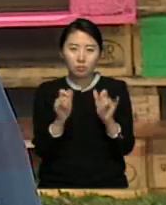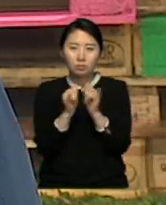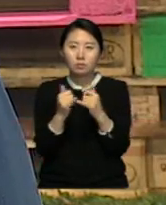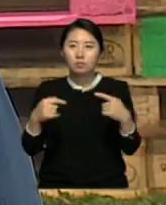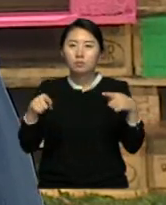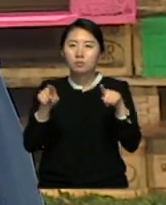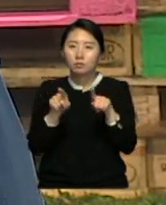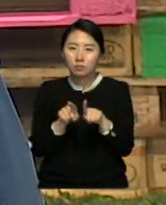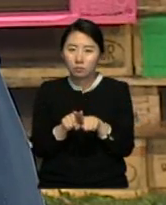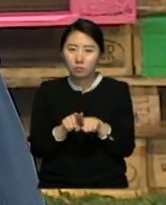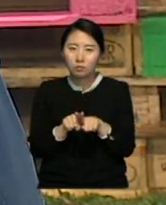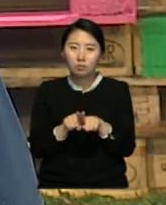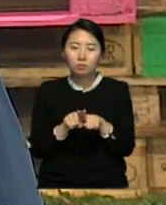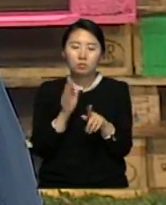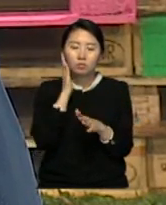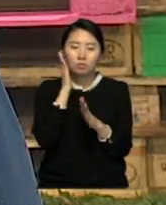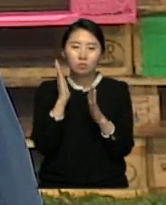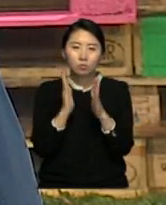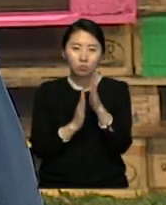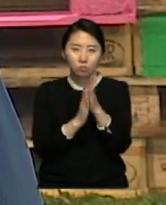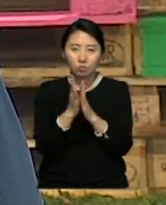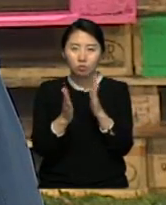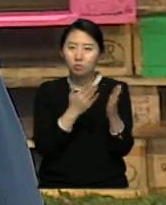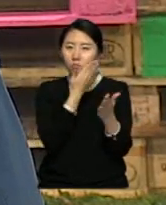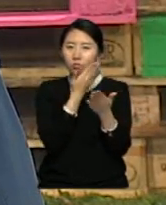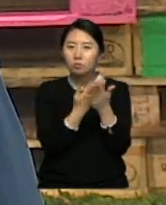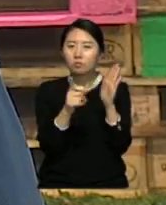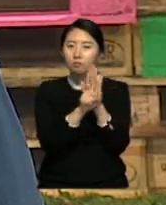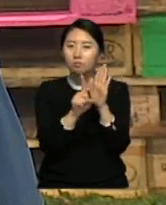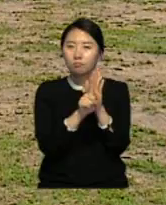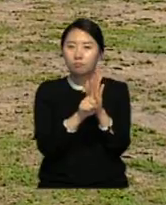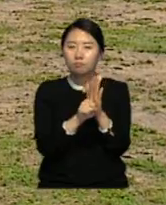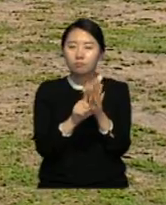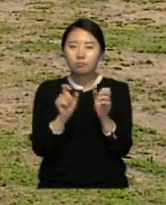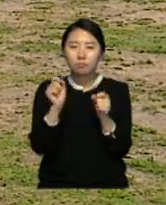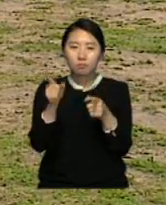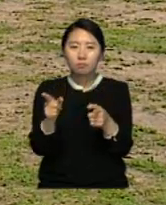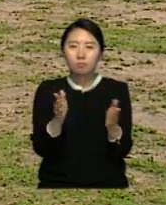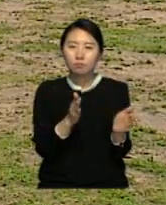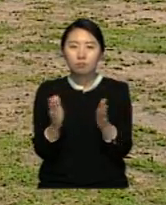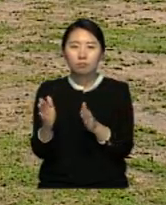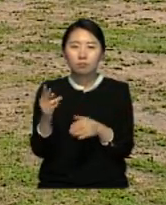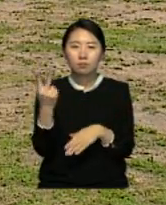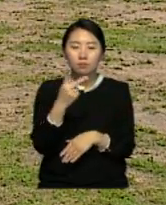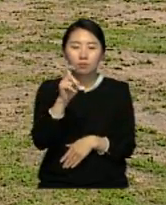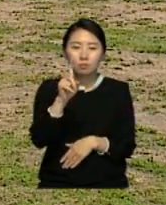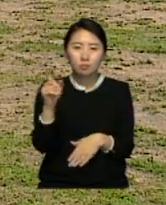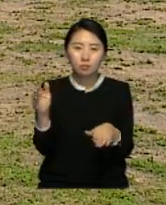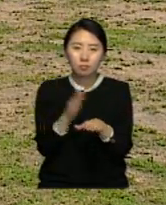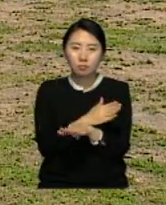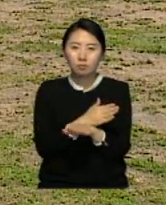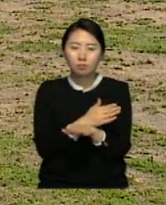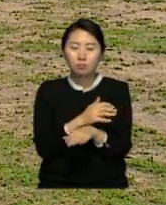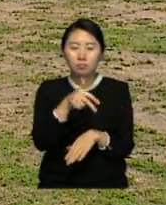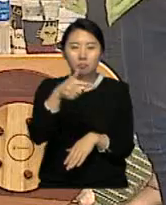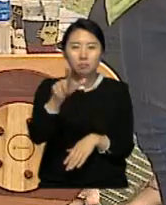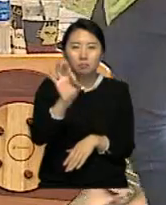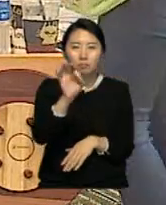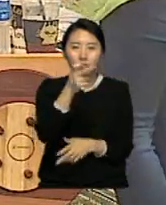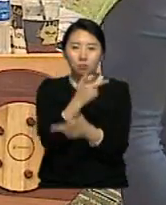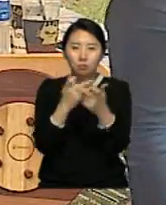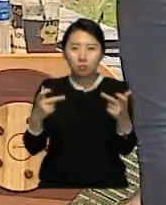같이 이렇게 그 숲의 중요성을 알리는 그런 그 계기로 만들었습니다. 지난 2011년부터 방장산과